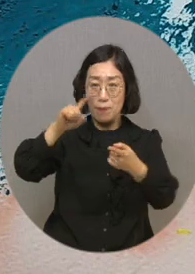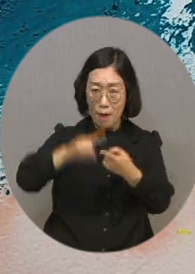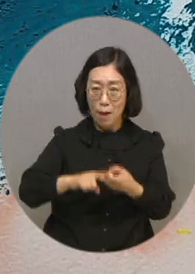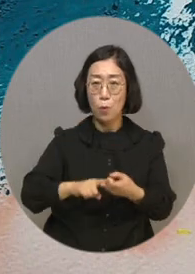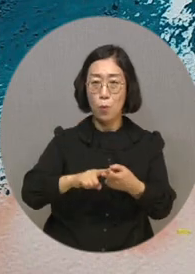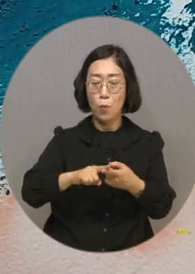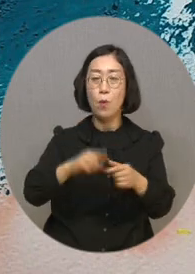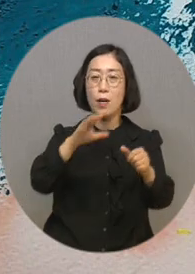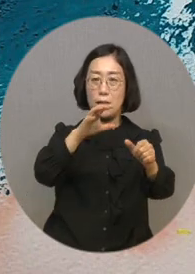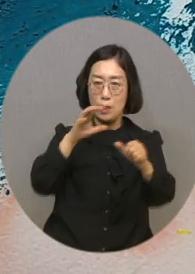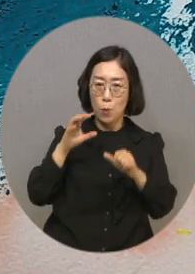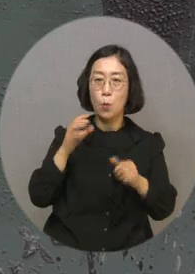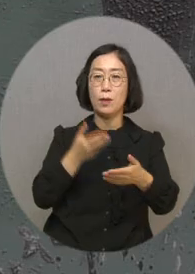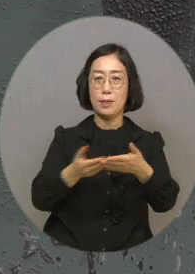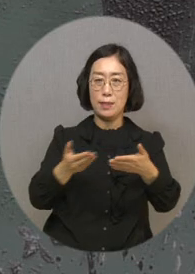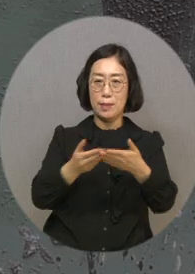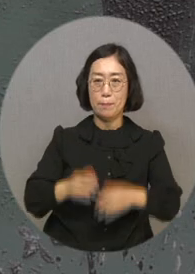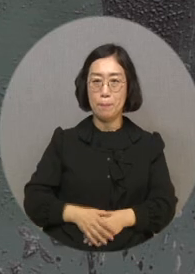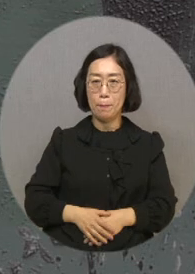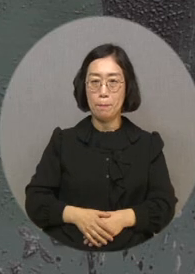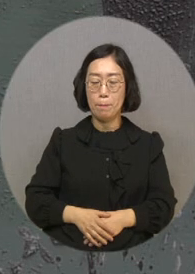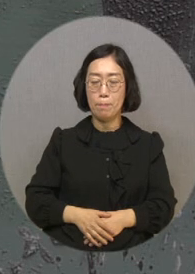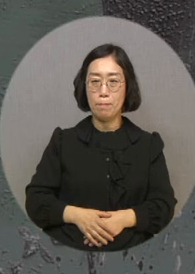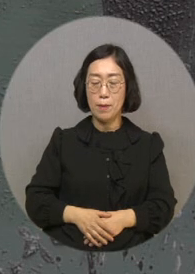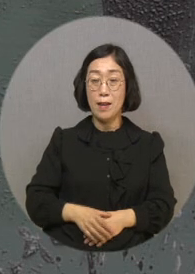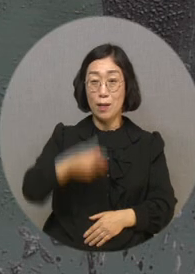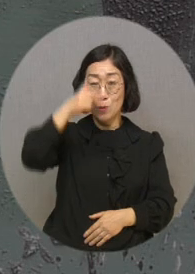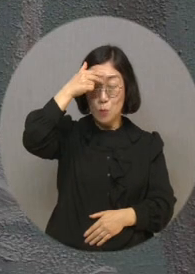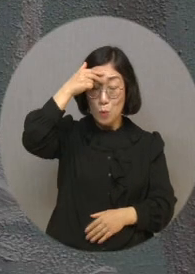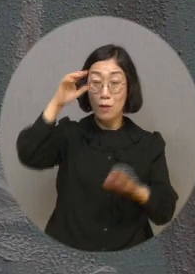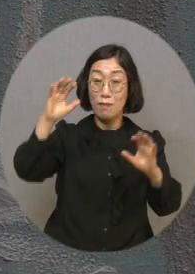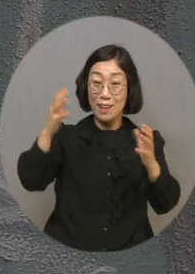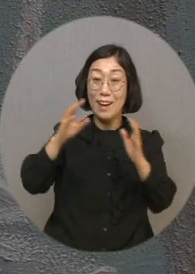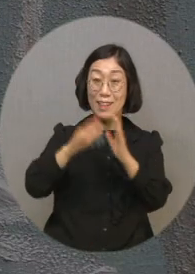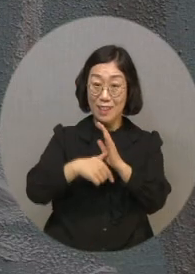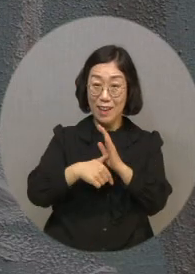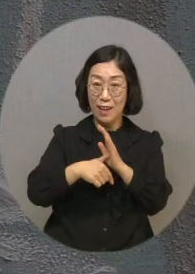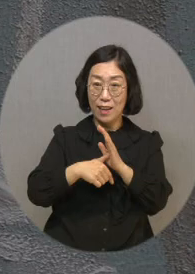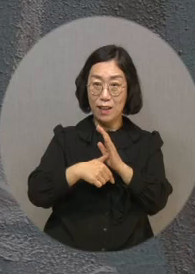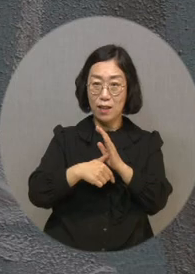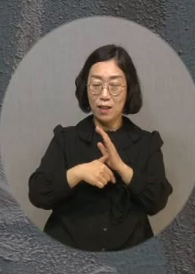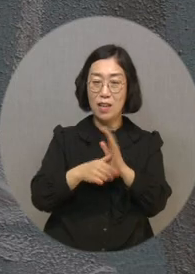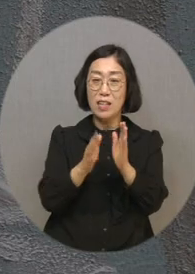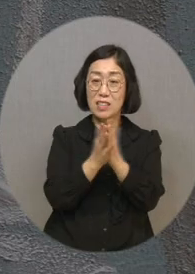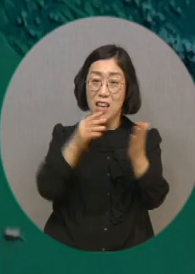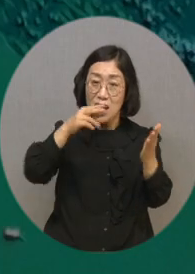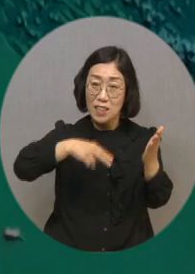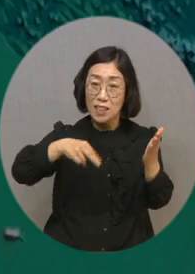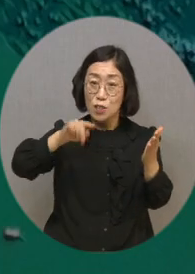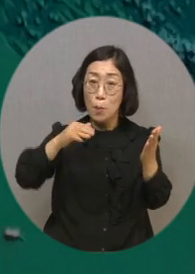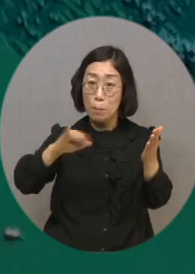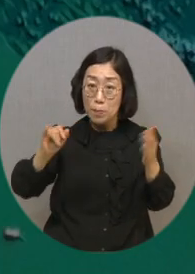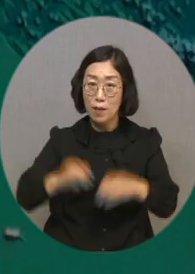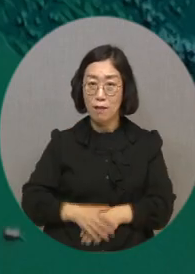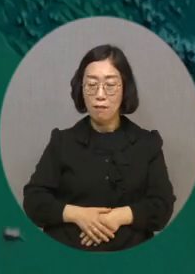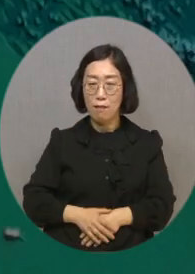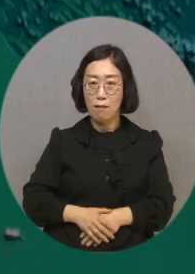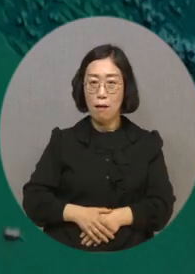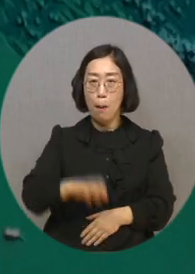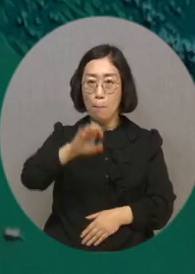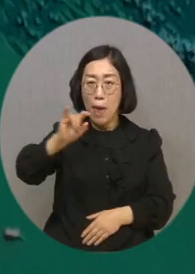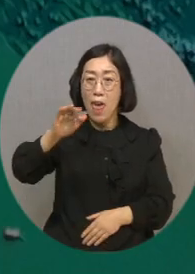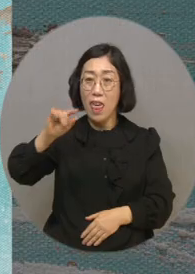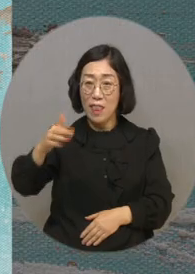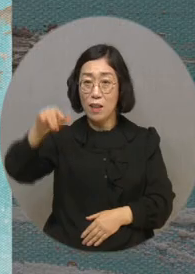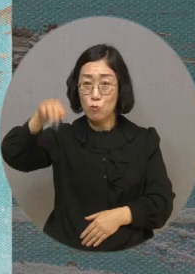있습니다. 그래서 마치 조선시대 선비가 매, 난, 굽, 주, 사군자를